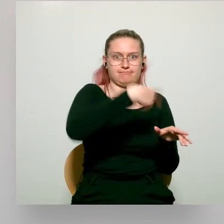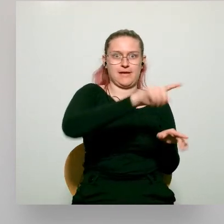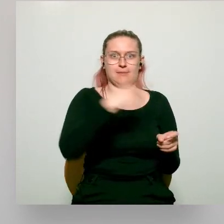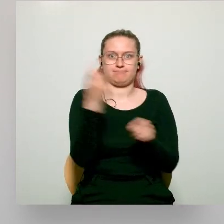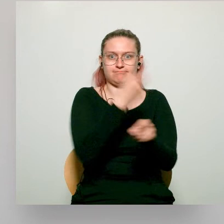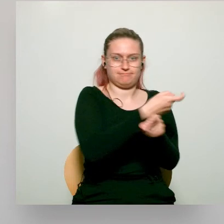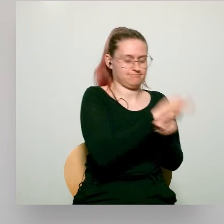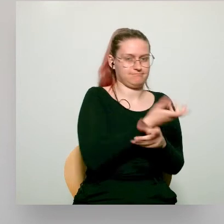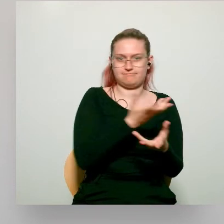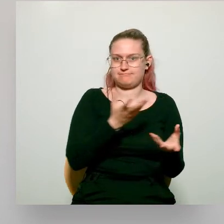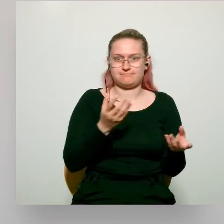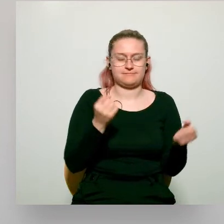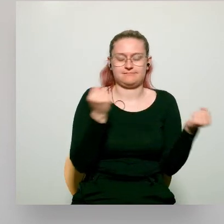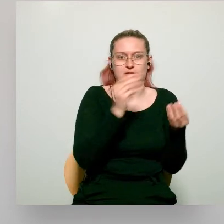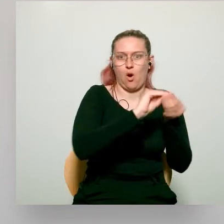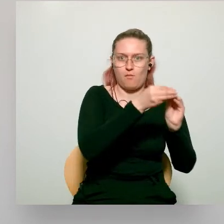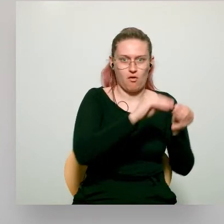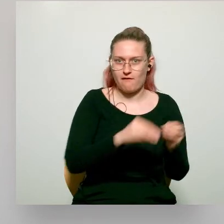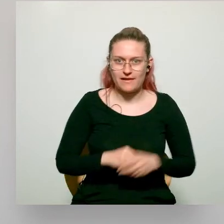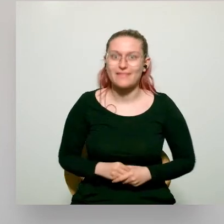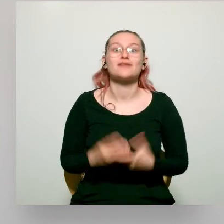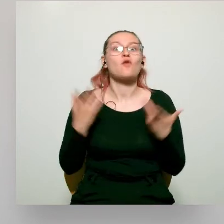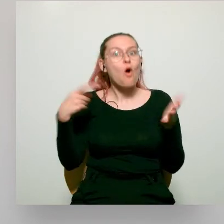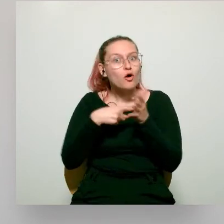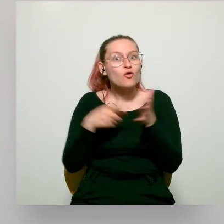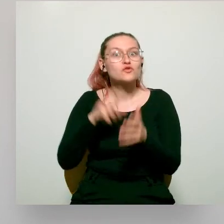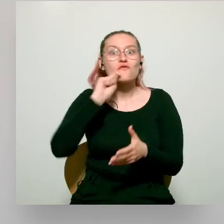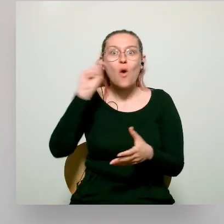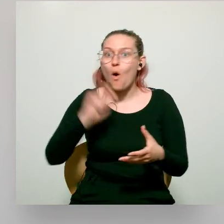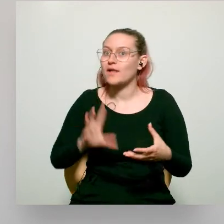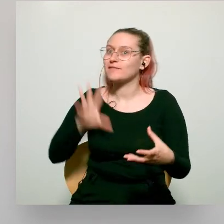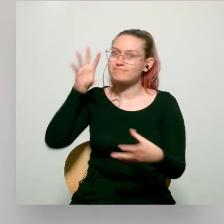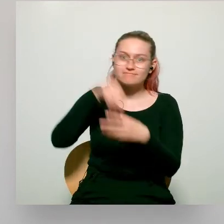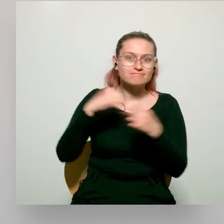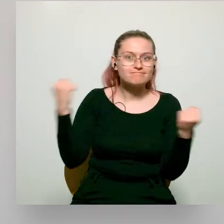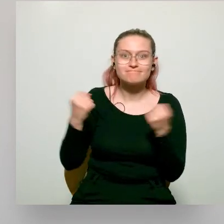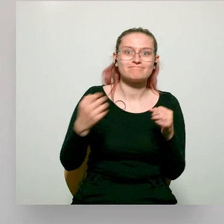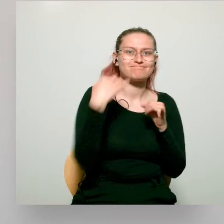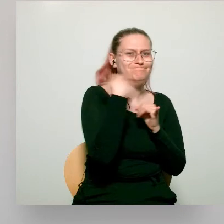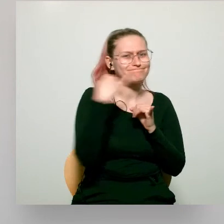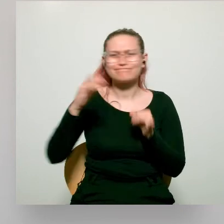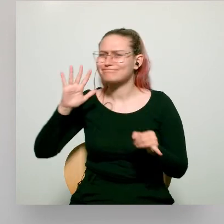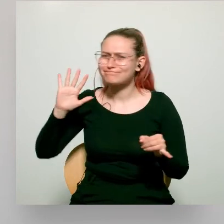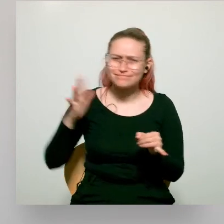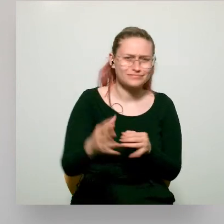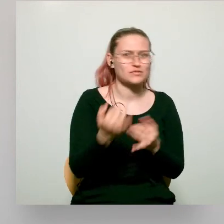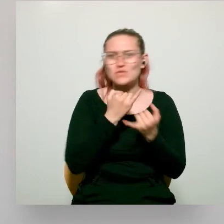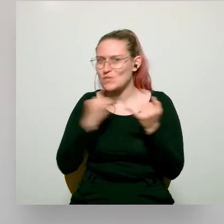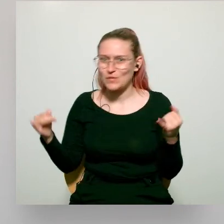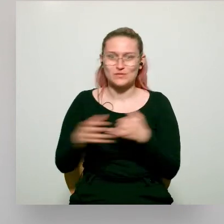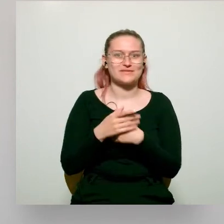interesujące, tym Ukraina jest interesująca, że jest bardzo różnorodna, że jest w stanie zlepić coś interesującego, oryginalnego,